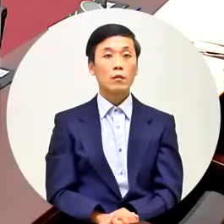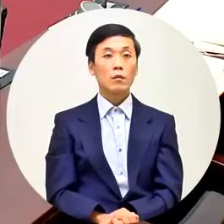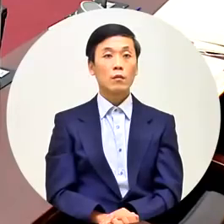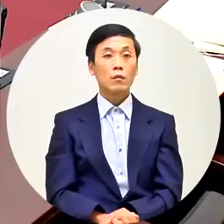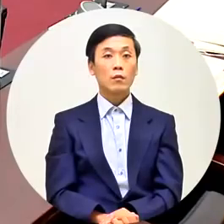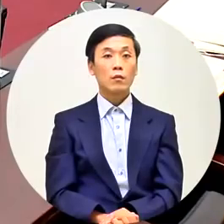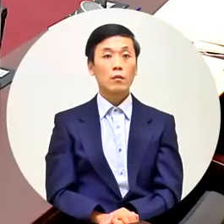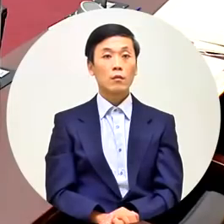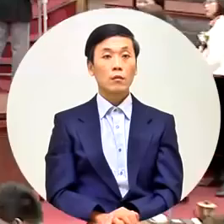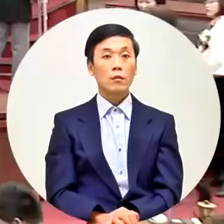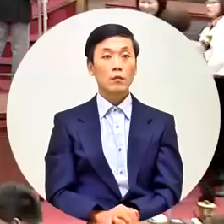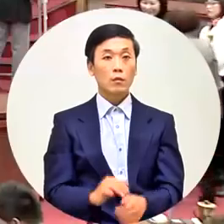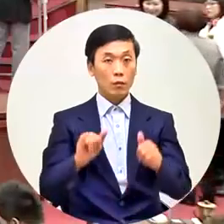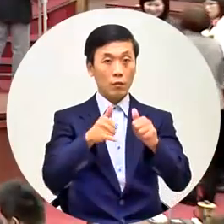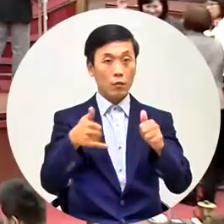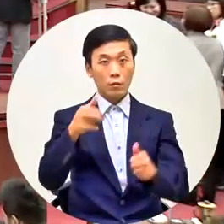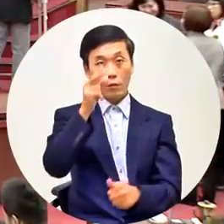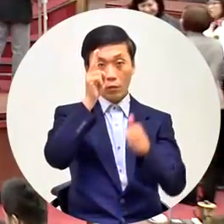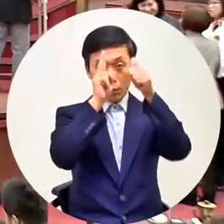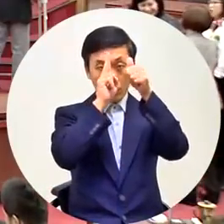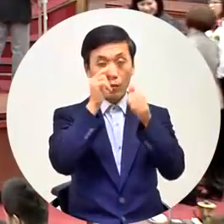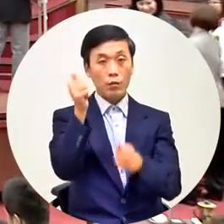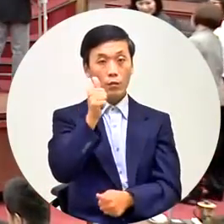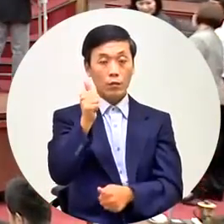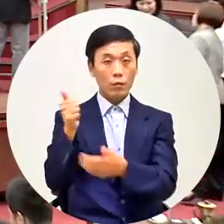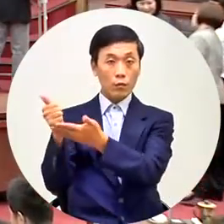请许坤元议员领取选票。